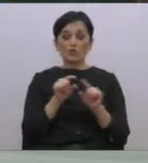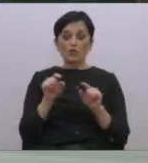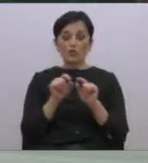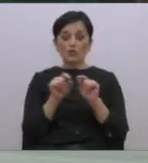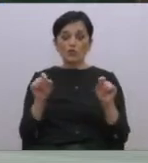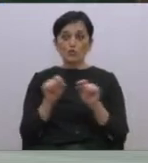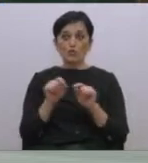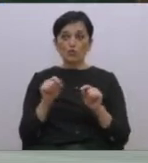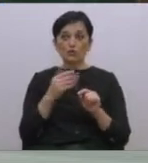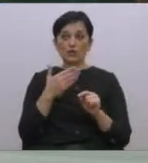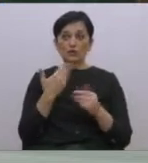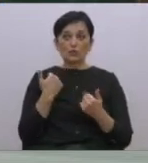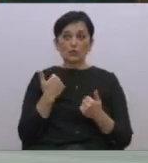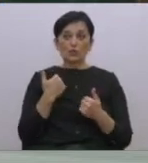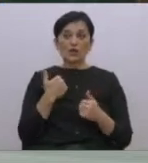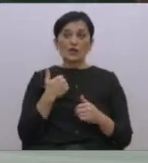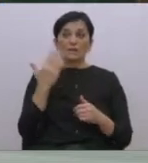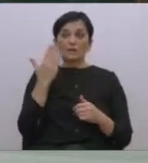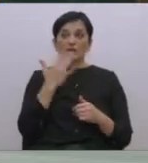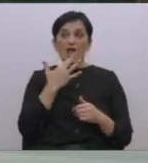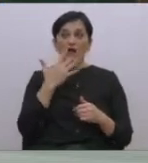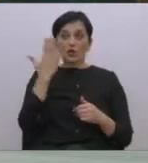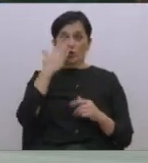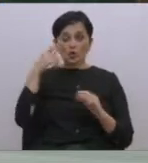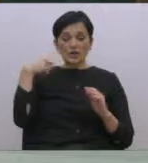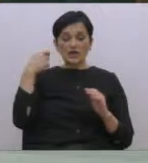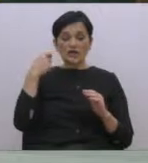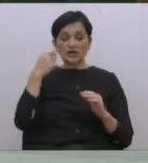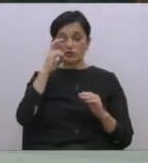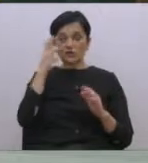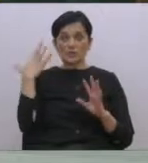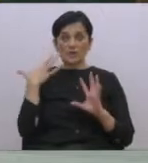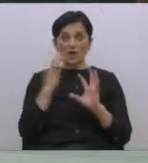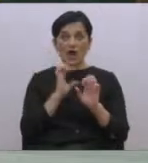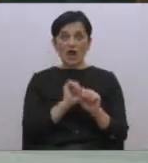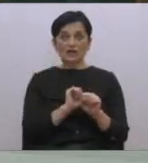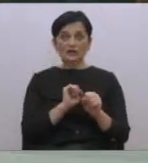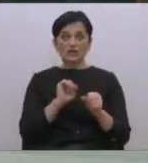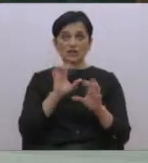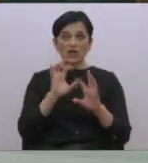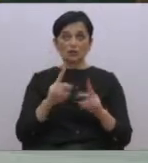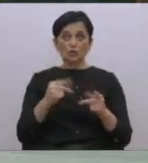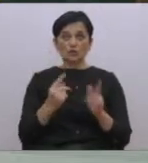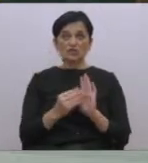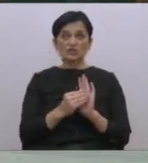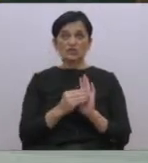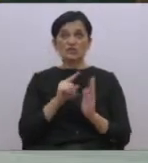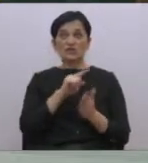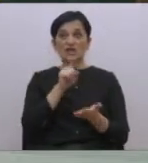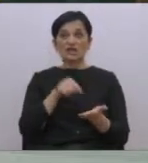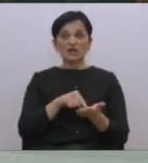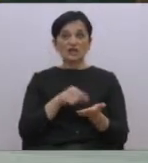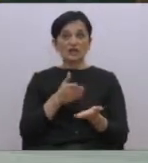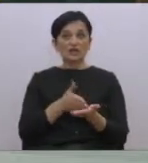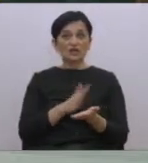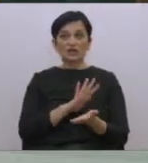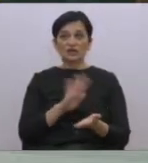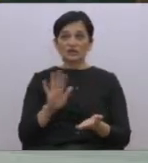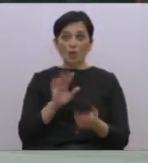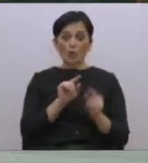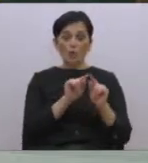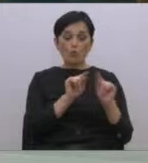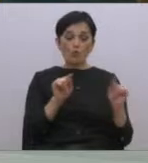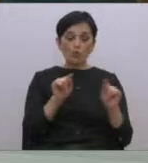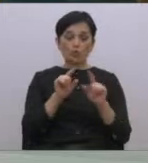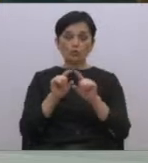პუნქტებთან არ არის. ეროვნული კინემატოგრაფიის სახელმწიფო მხარდაჭერის შესახებ კანონში ცვლილება კითხვები არც ერთ მუხლთან და პუნქტთან